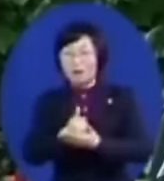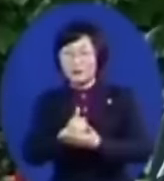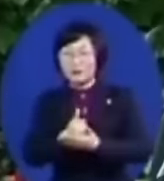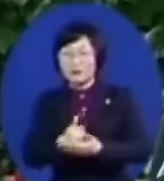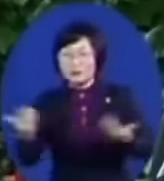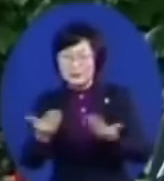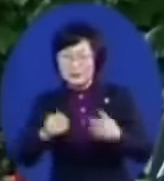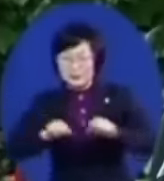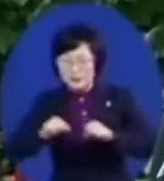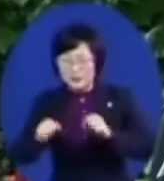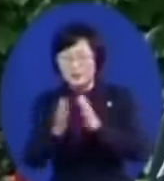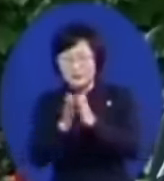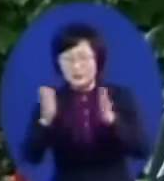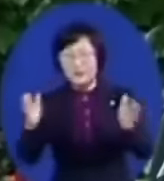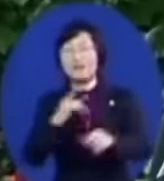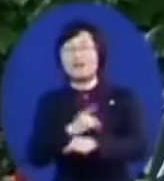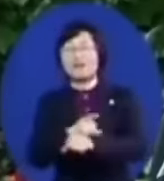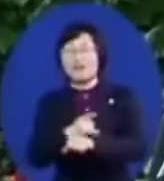일하기 시작하는 것입니다.